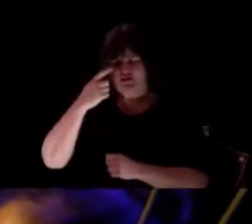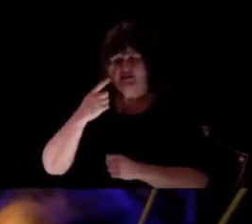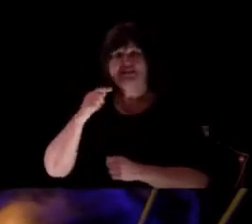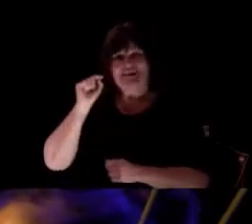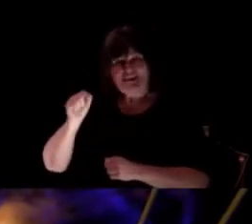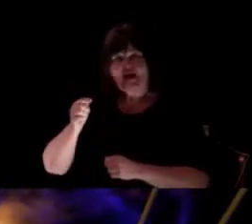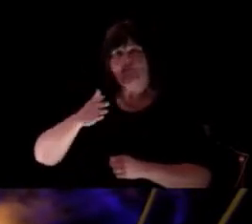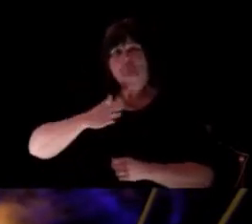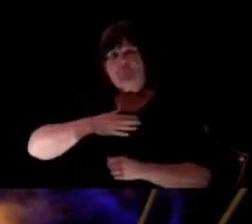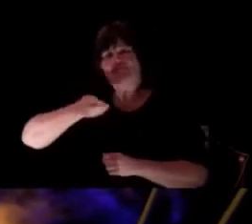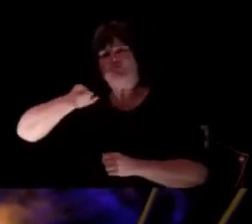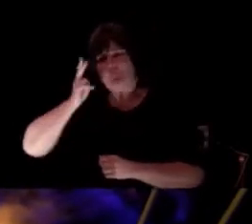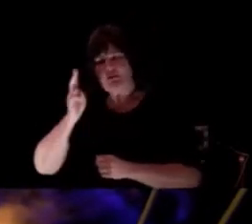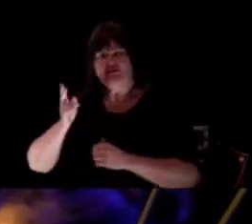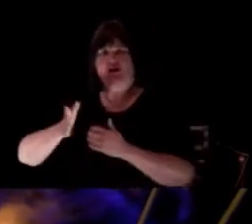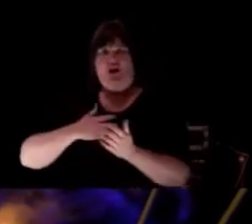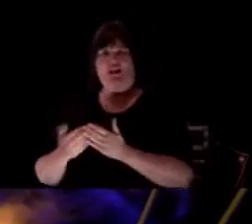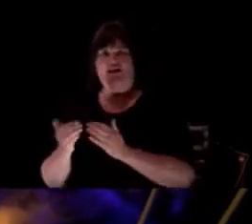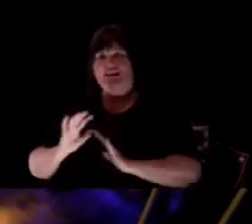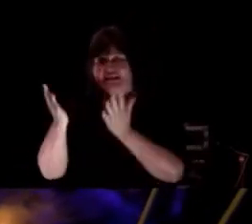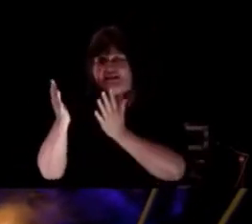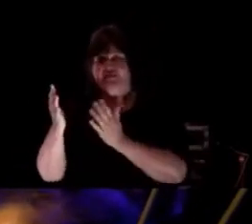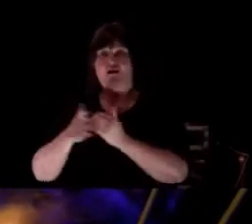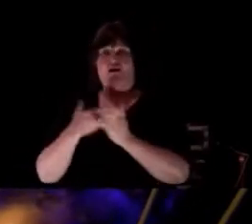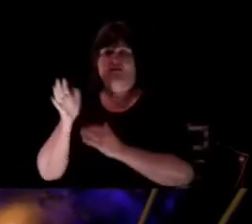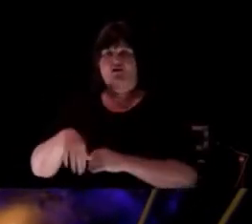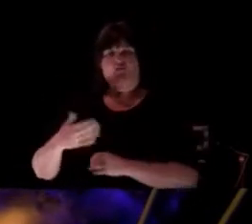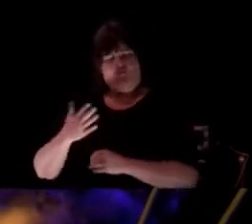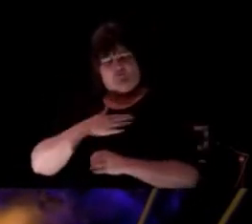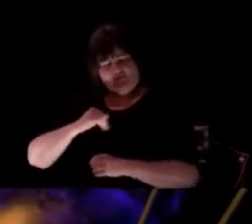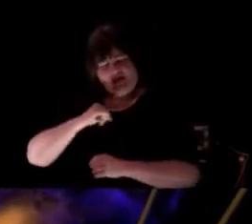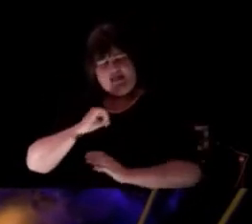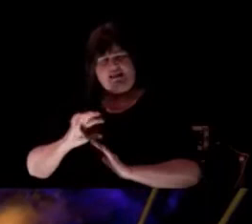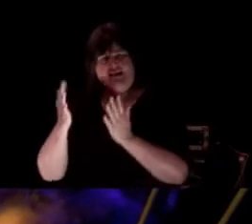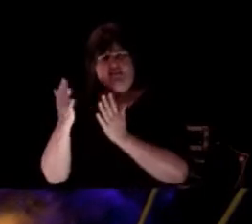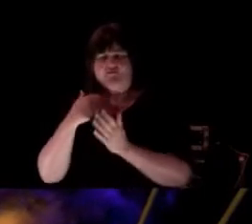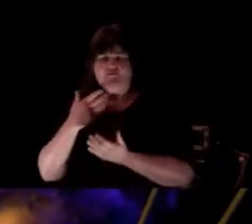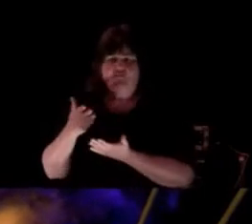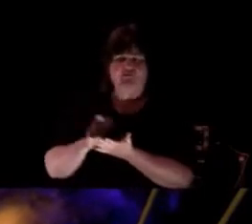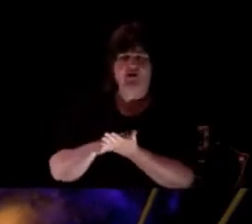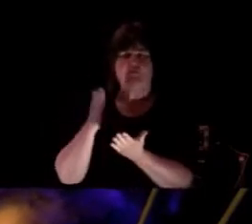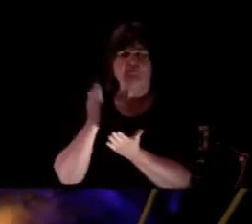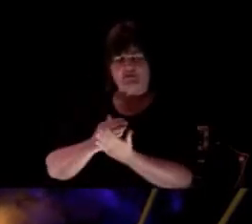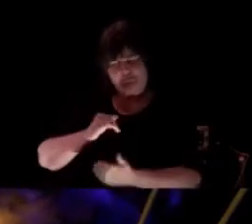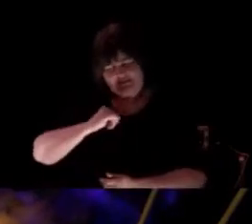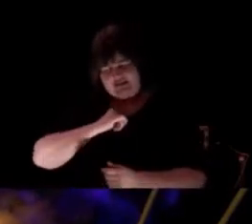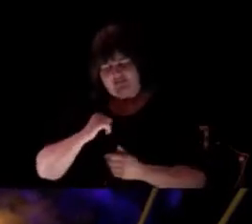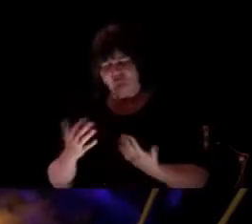om, at det ens eget liv, og man må få lov til å være med og bestemme hva som best for en selv.